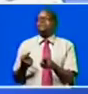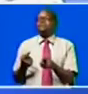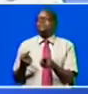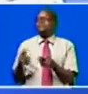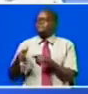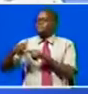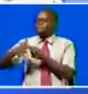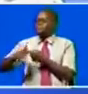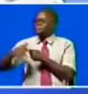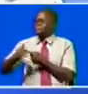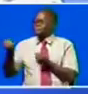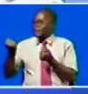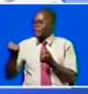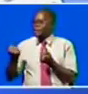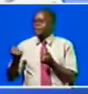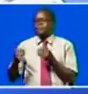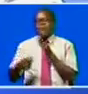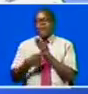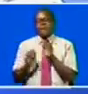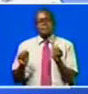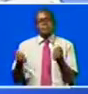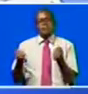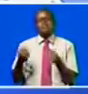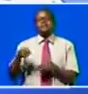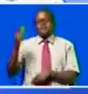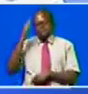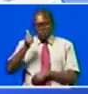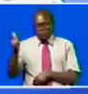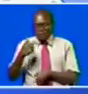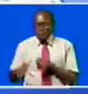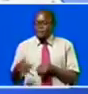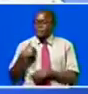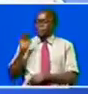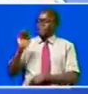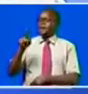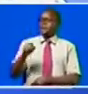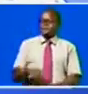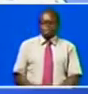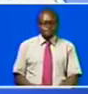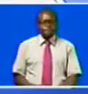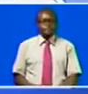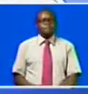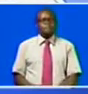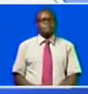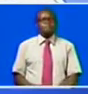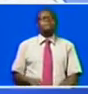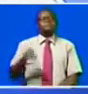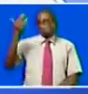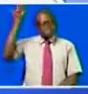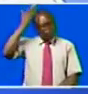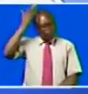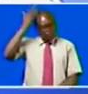garage, ama sijui mtu mgani, ameandika majina ambayo yeye mwenyewe anajua ni mtu fulani. Lakini mimi nitakuuliza hivi, wewe jiulize, hiyo